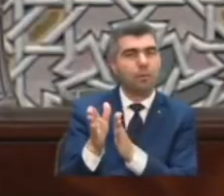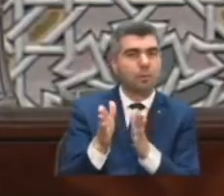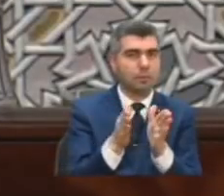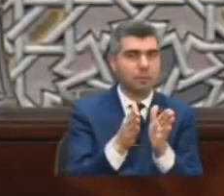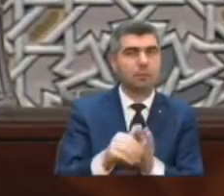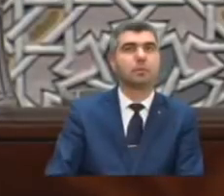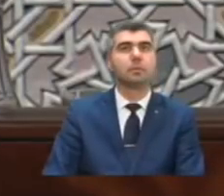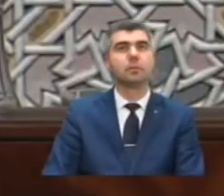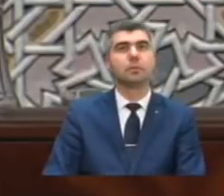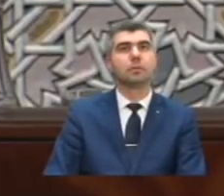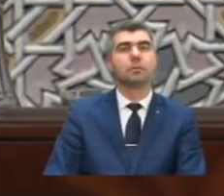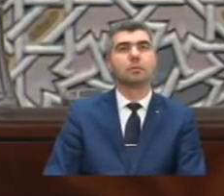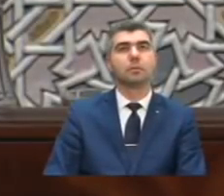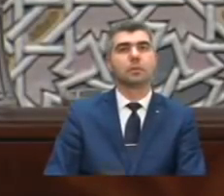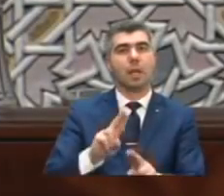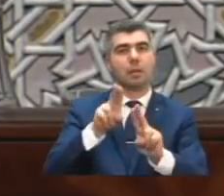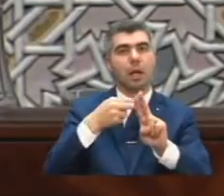جواب سيد الوزير.